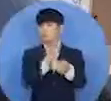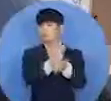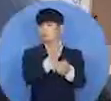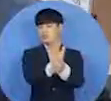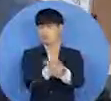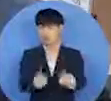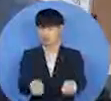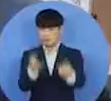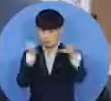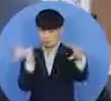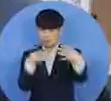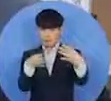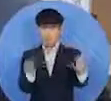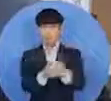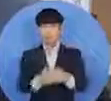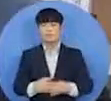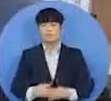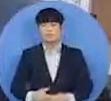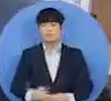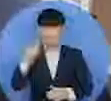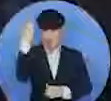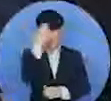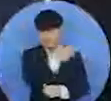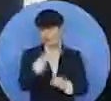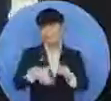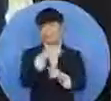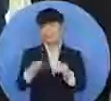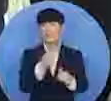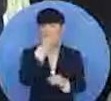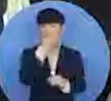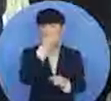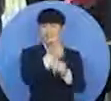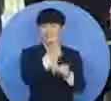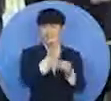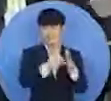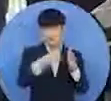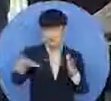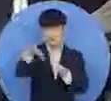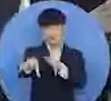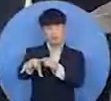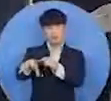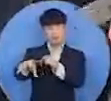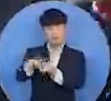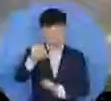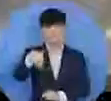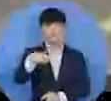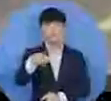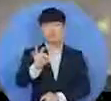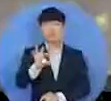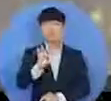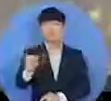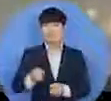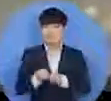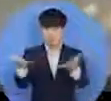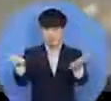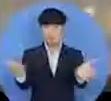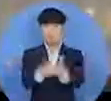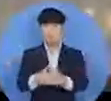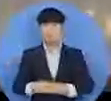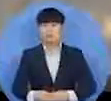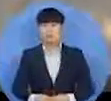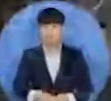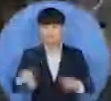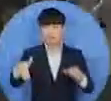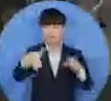위해 무료 을지지원 협약식을 가졌습니다. 친환경 쌀 재배로 유명한 풍세면에서 우렁이 방사식을